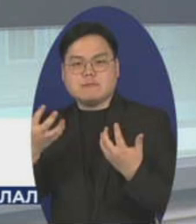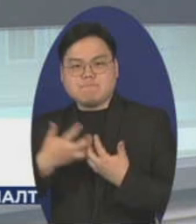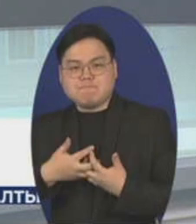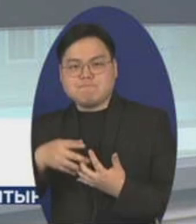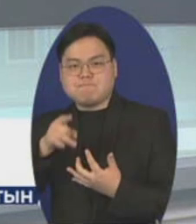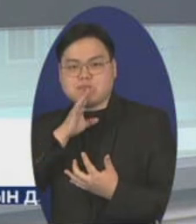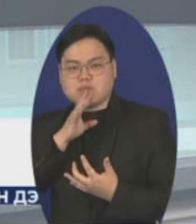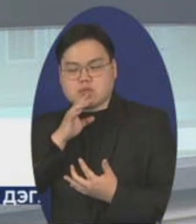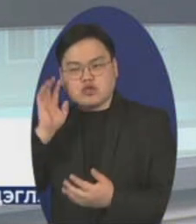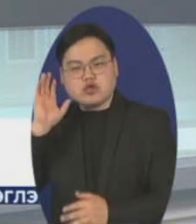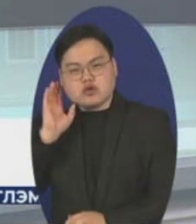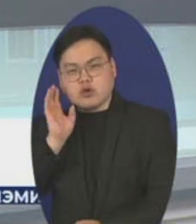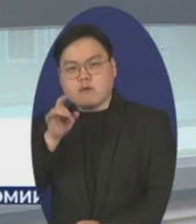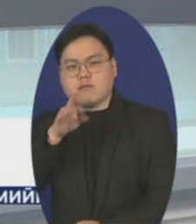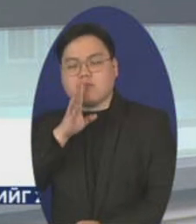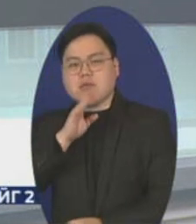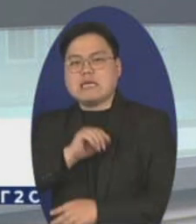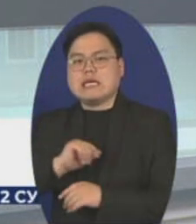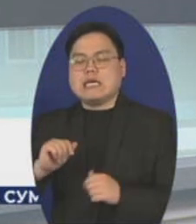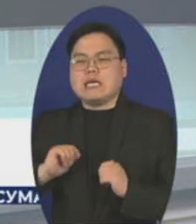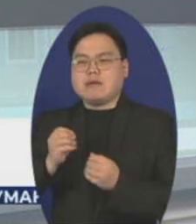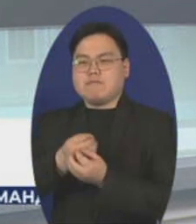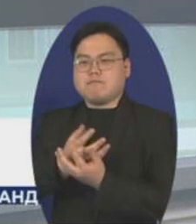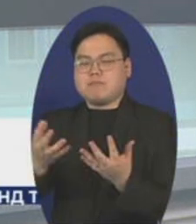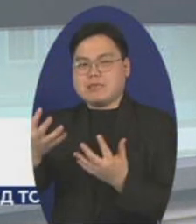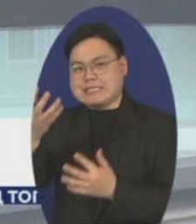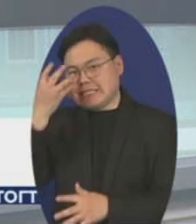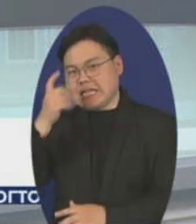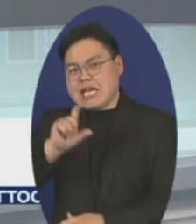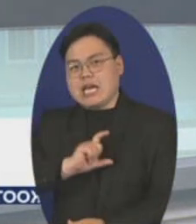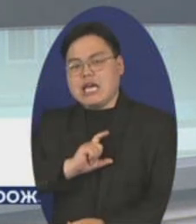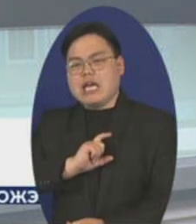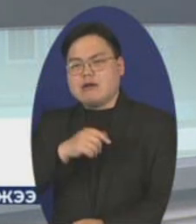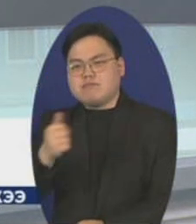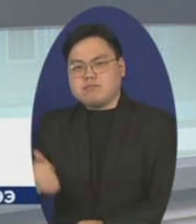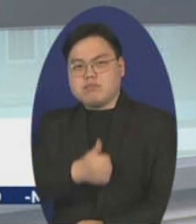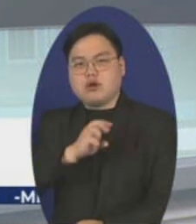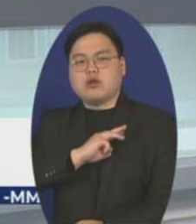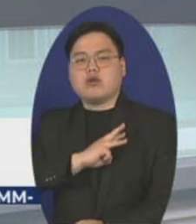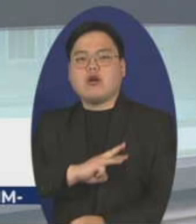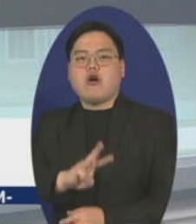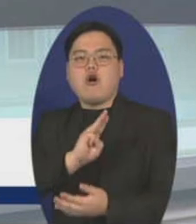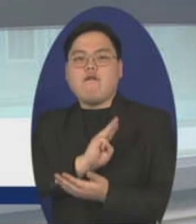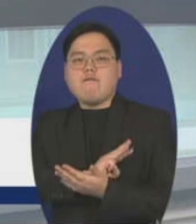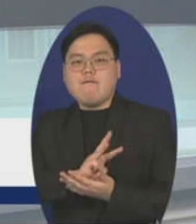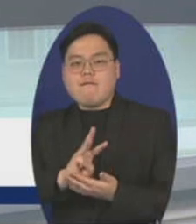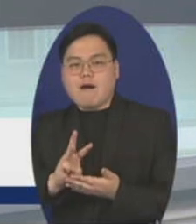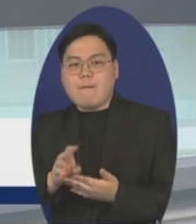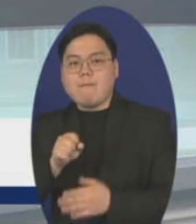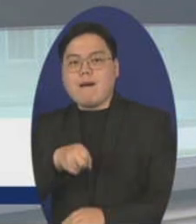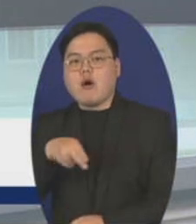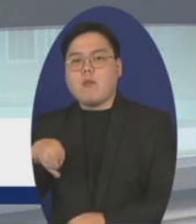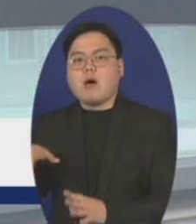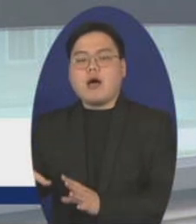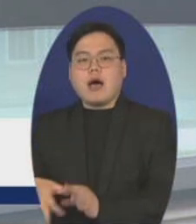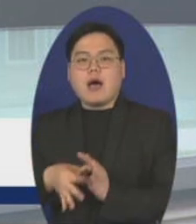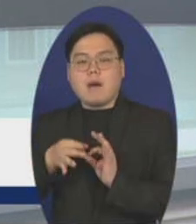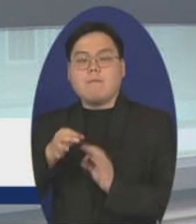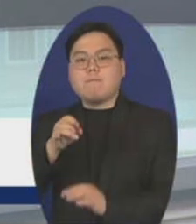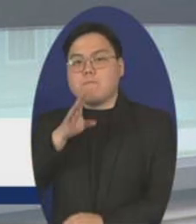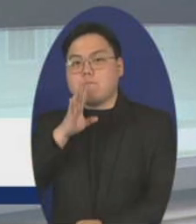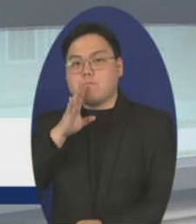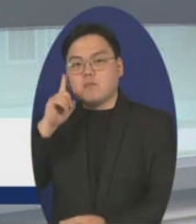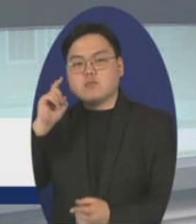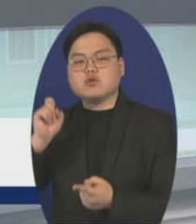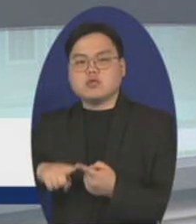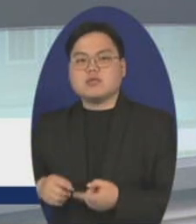дуу хоолойг хүргэх, ард түмний ард олны засаглах эрхийг хангахад веб болон аппликейшн хослосон уг платформыг зорилго